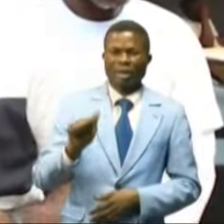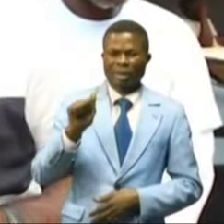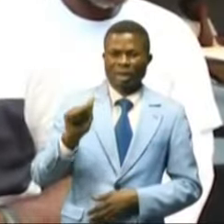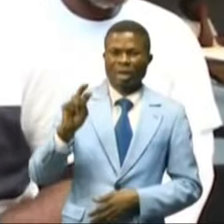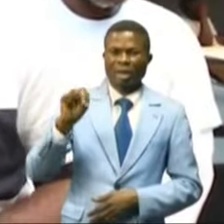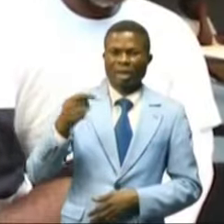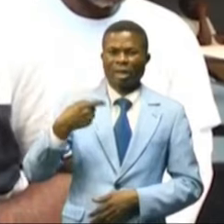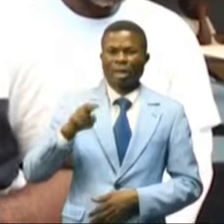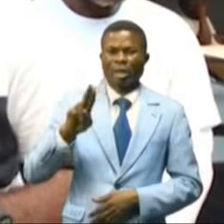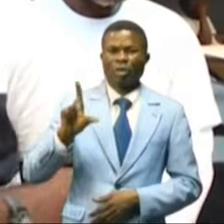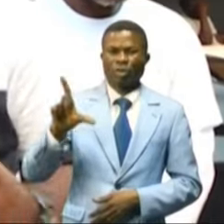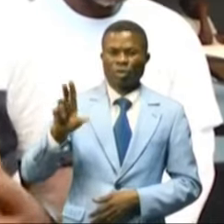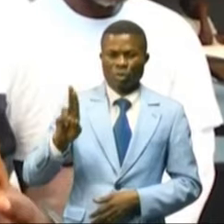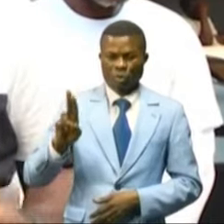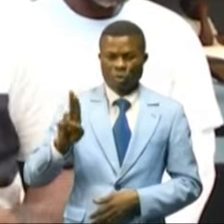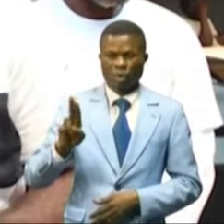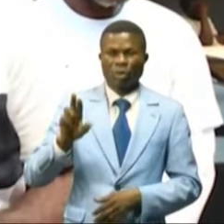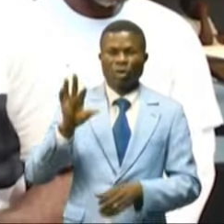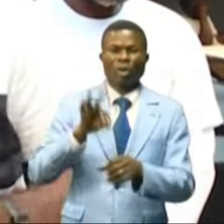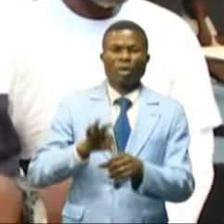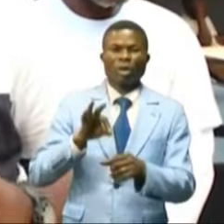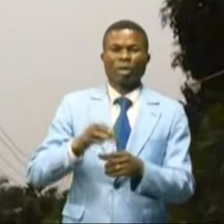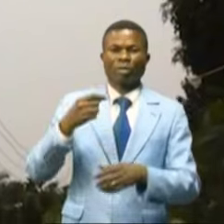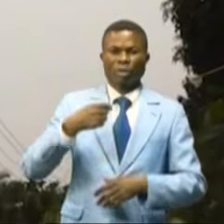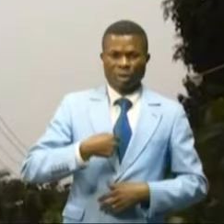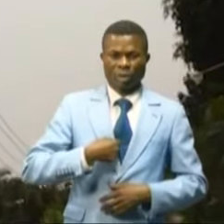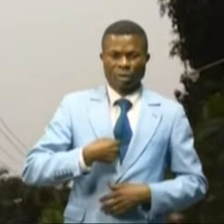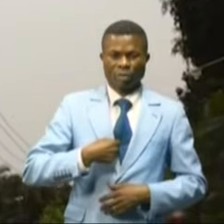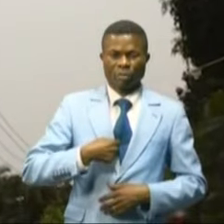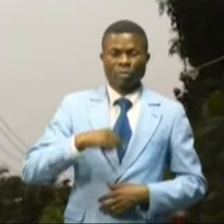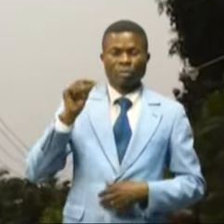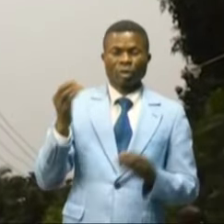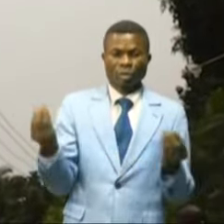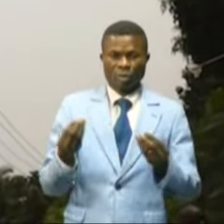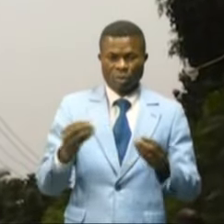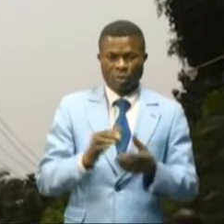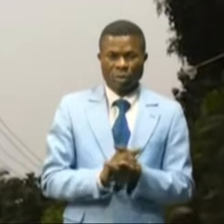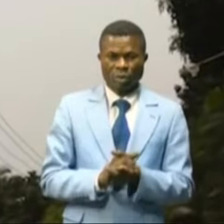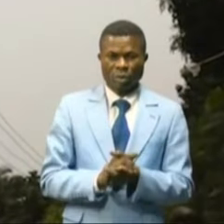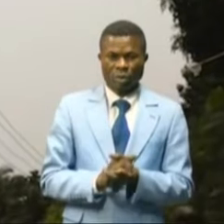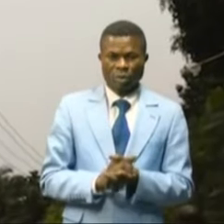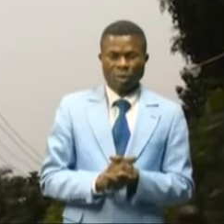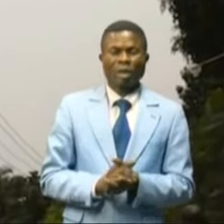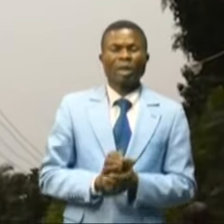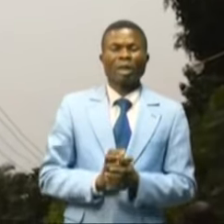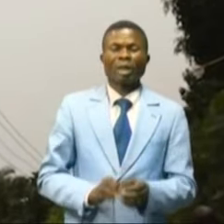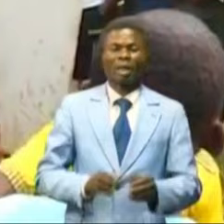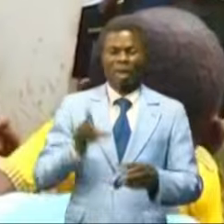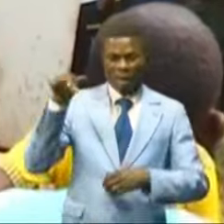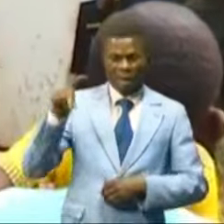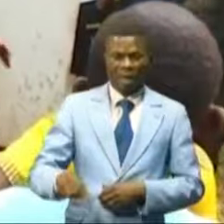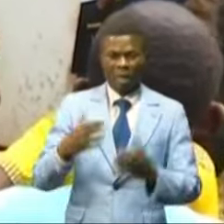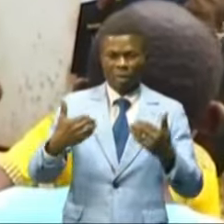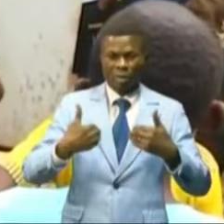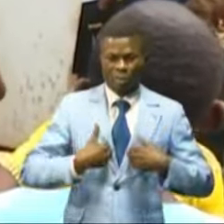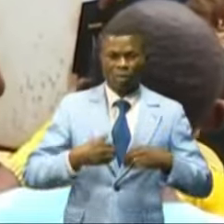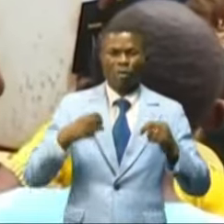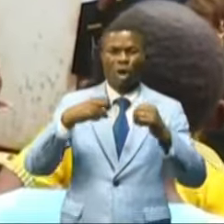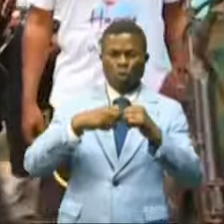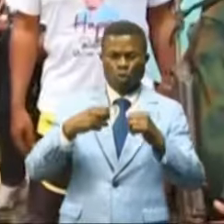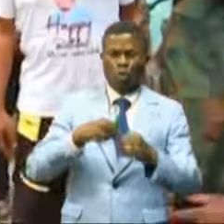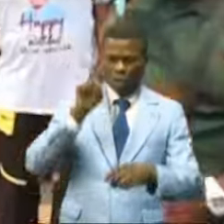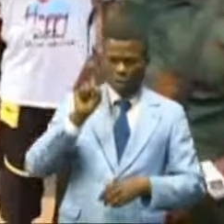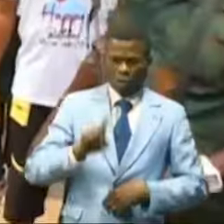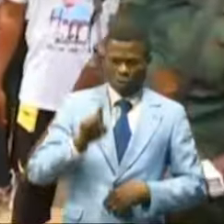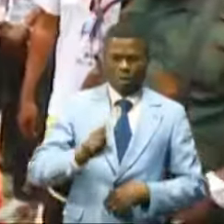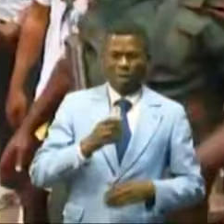l'insécurité. J'ai doté un câble électrique pour permettre à ce que ces quartiers soient électrifiés. Toutes ces actions ont